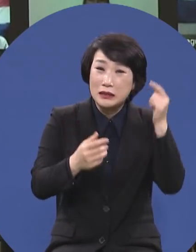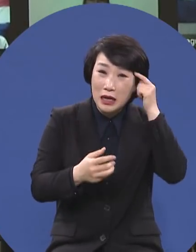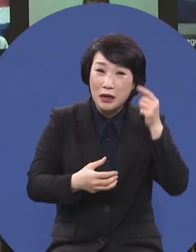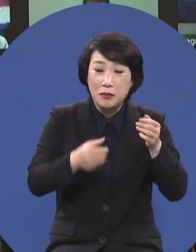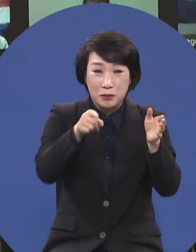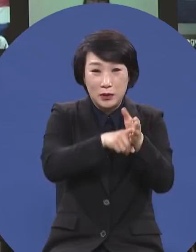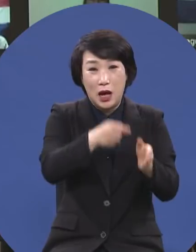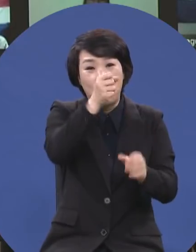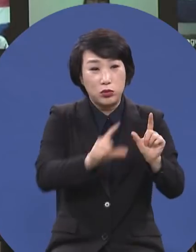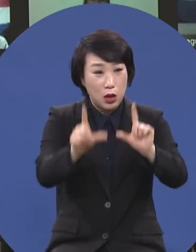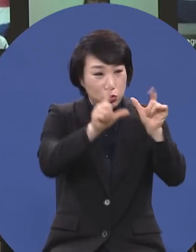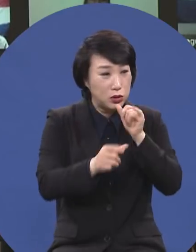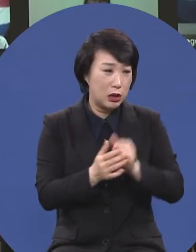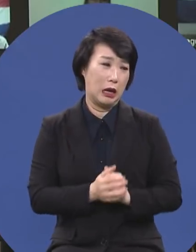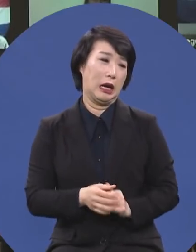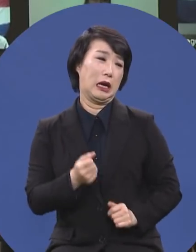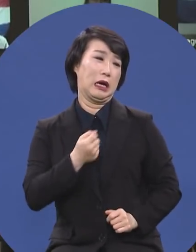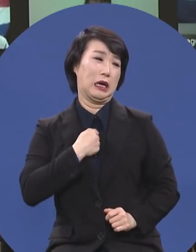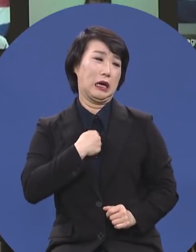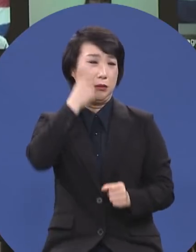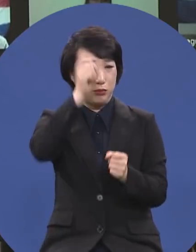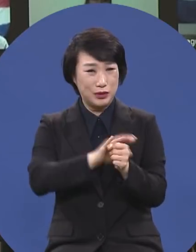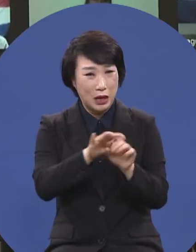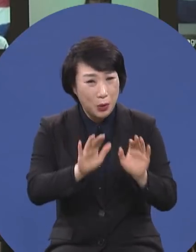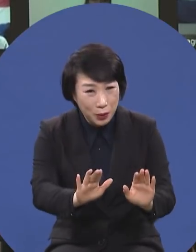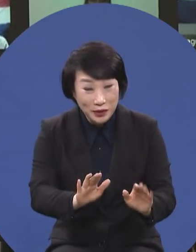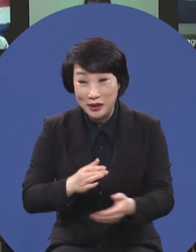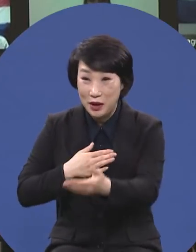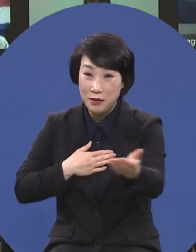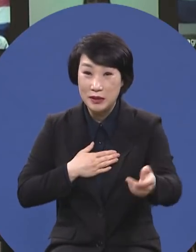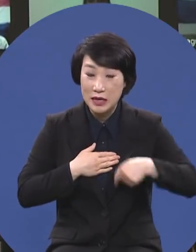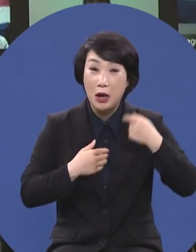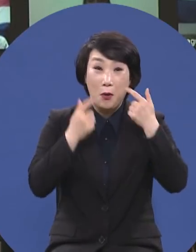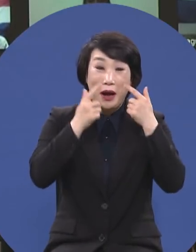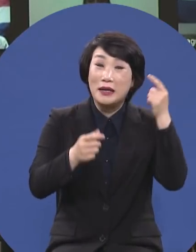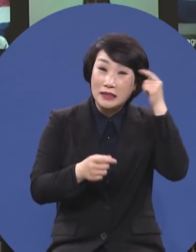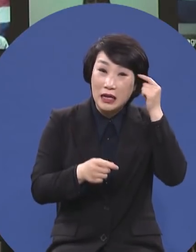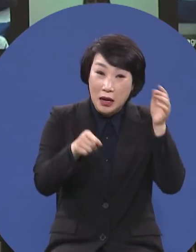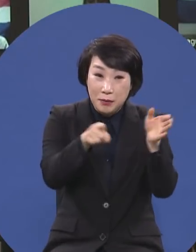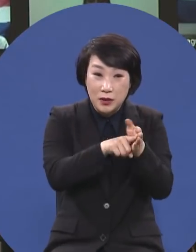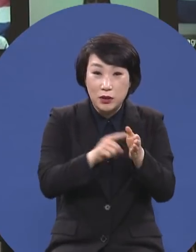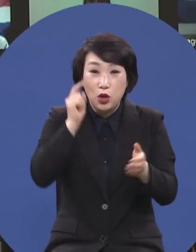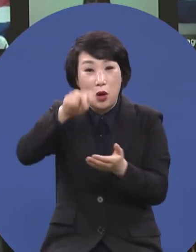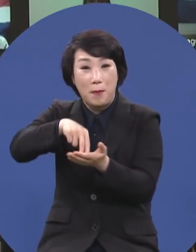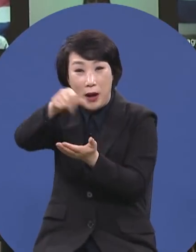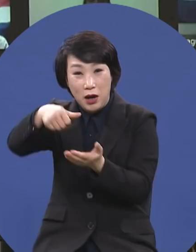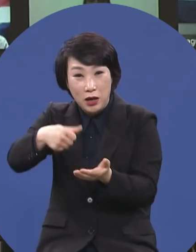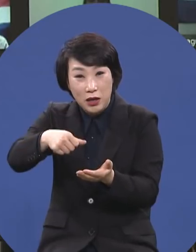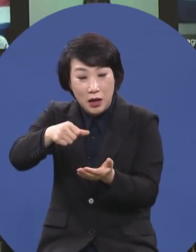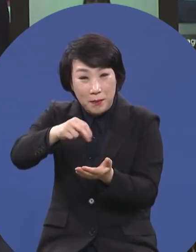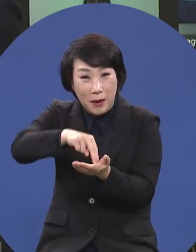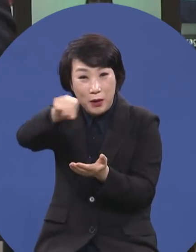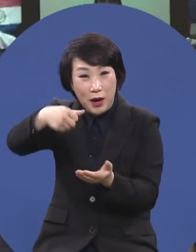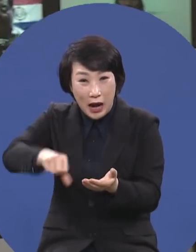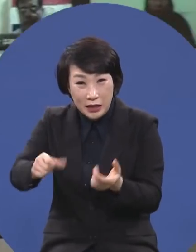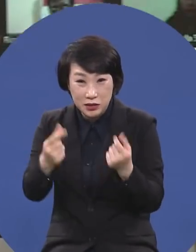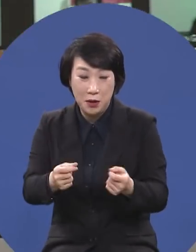사람들, 불쌍한 사람이야. 오늘 자기 확신의 신념을 탕자처럼 버리고 돌아와라 이